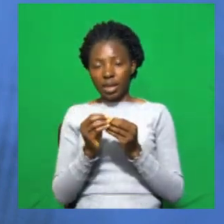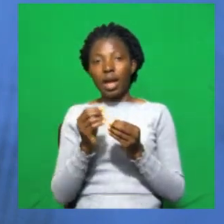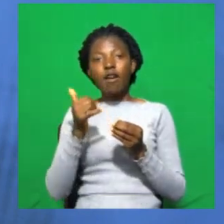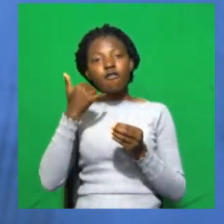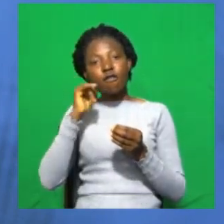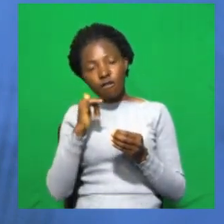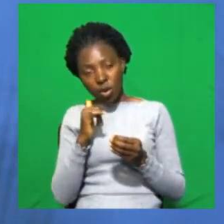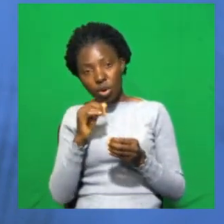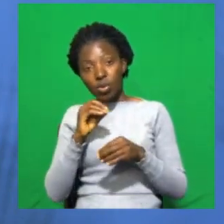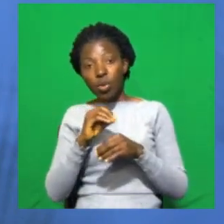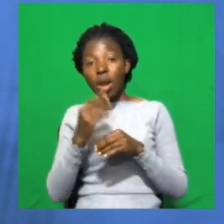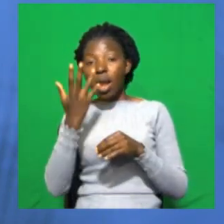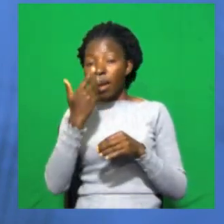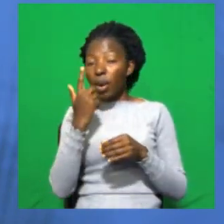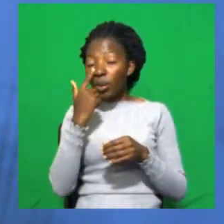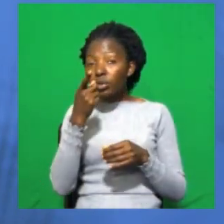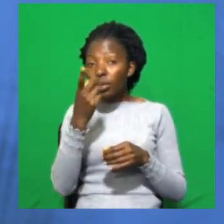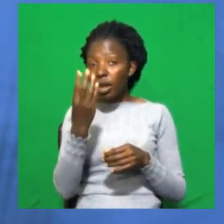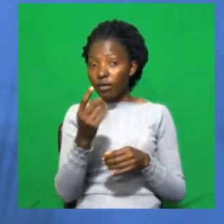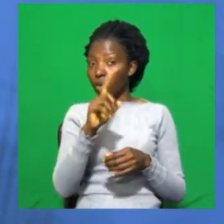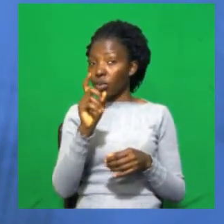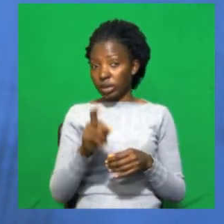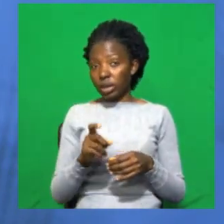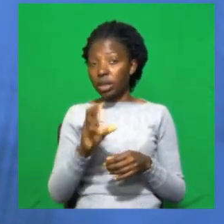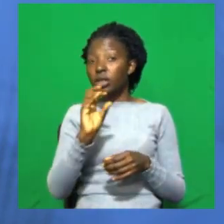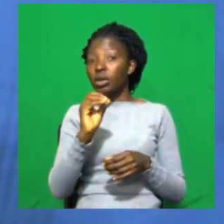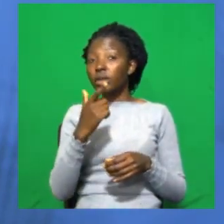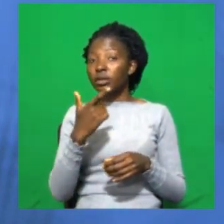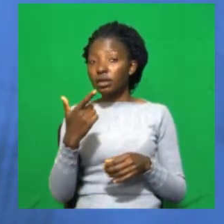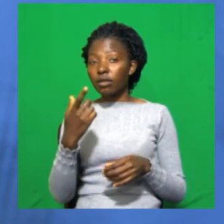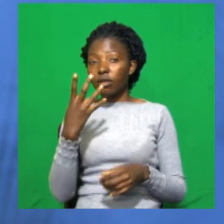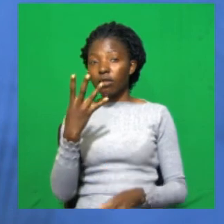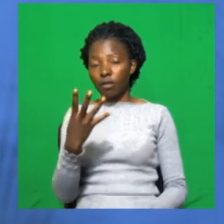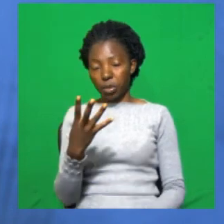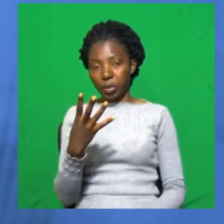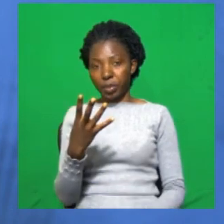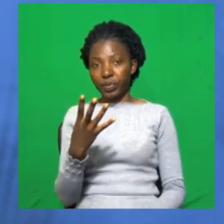panhamba dzinoteera kana pangaita mimwe mibvunzo 0774